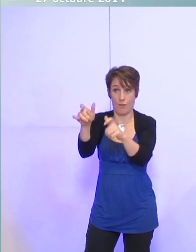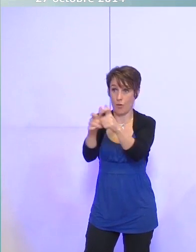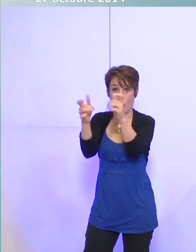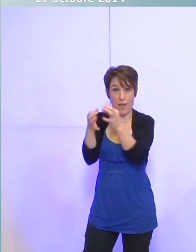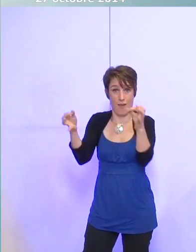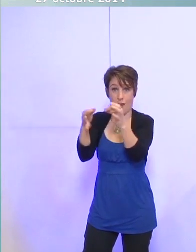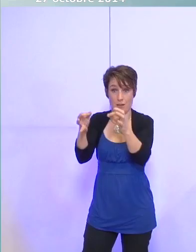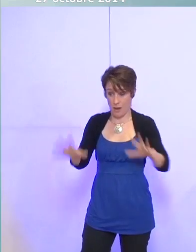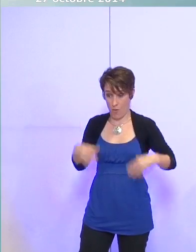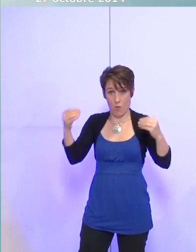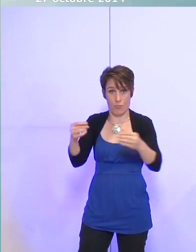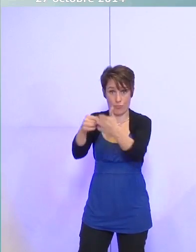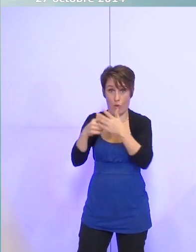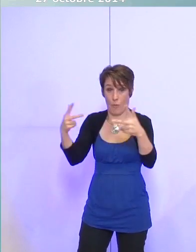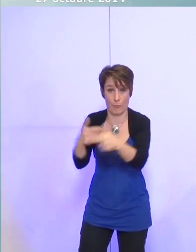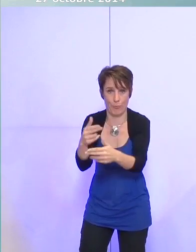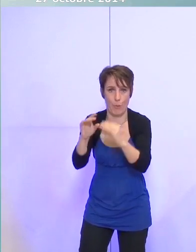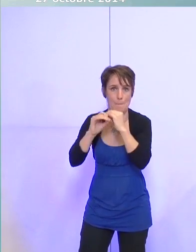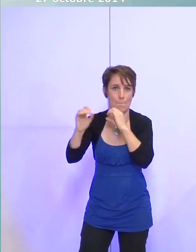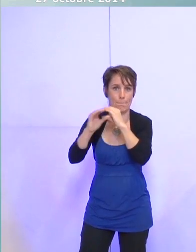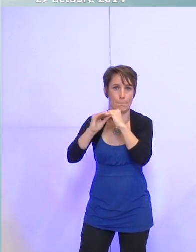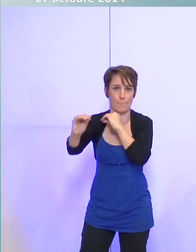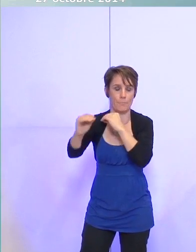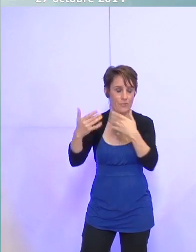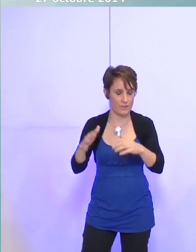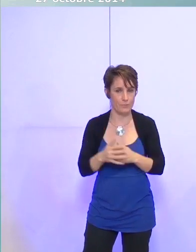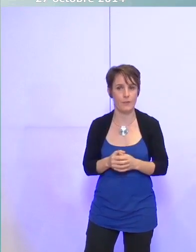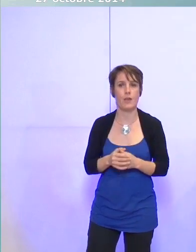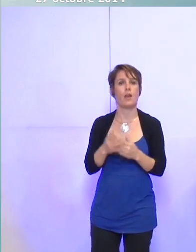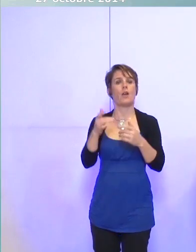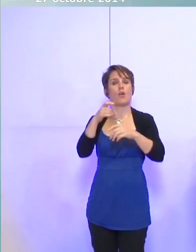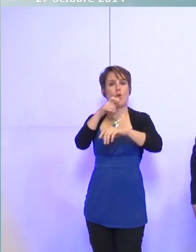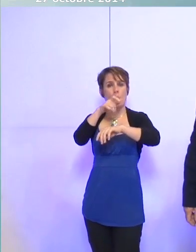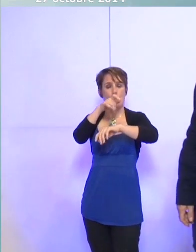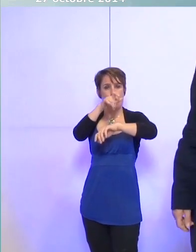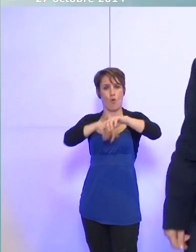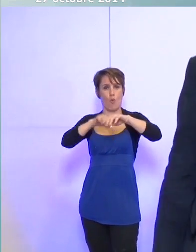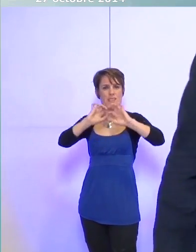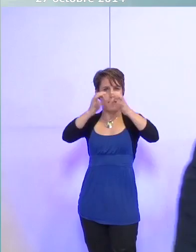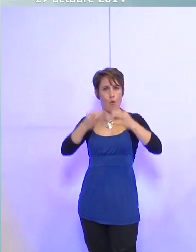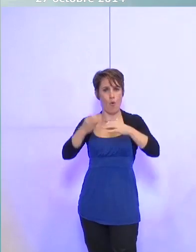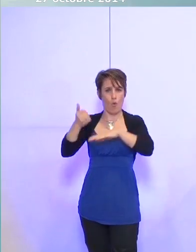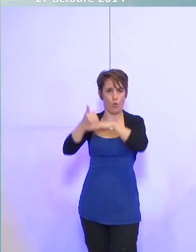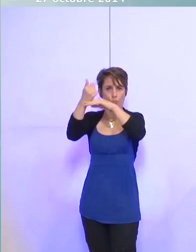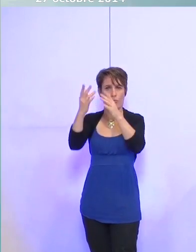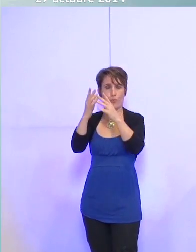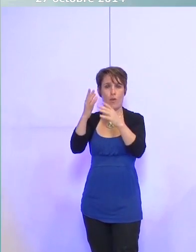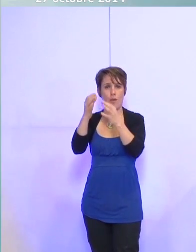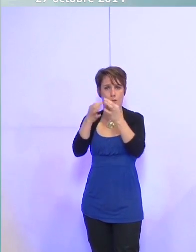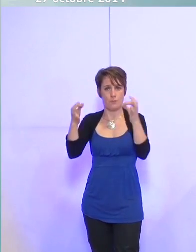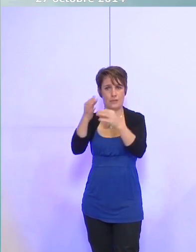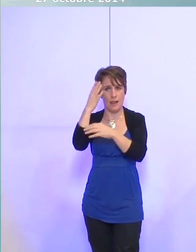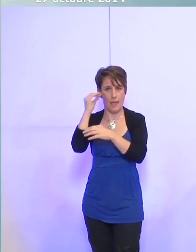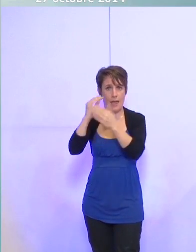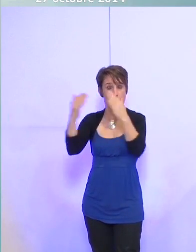partenaires financiers, que sont le trésorier municipal et la commissaire aux comptes d'Alpexpo, nous ont d'ailleurs rappelé l'urgence de statuer à propos